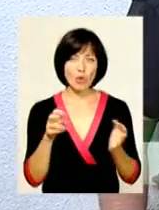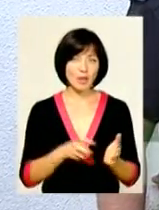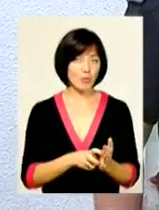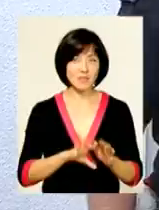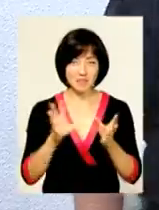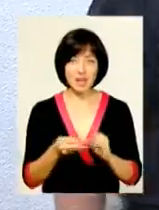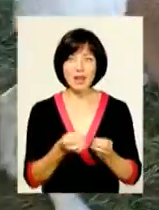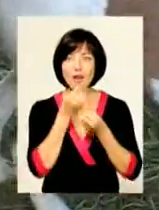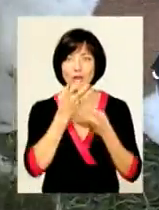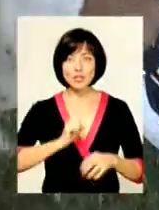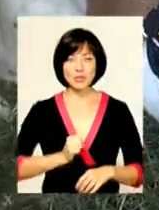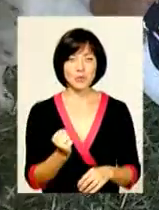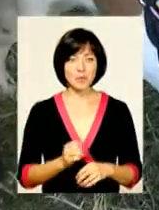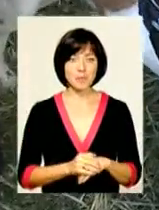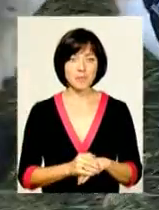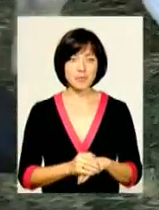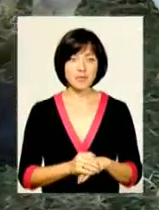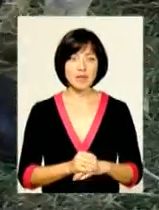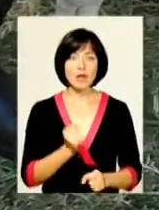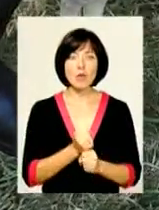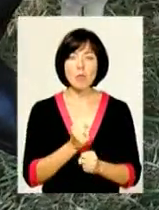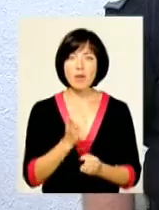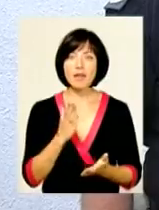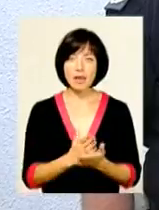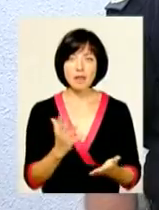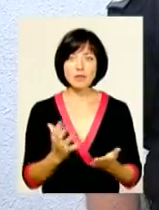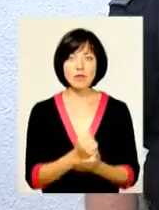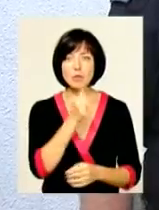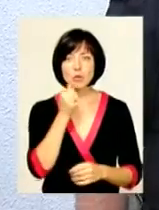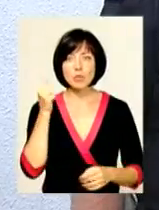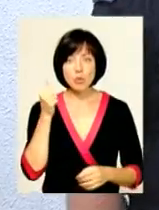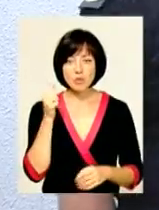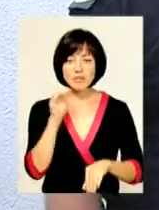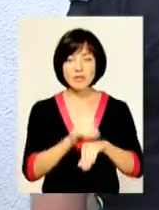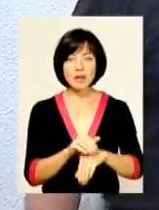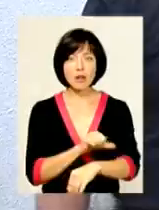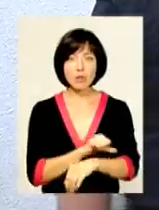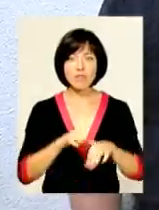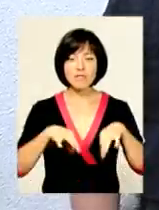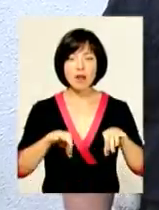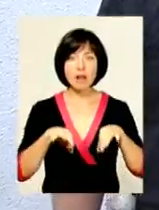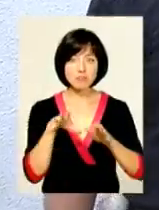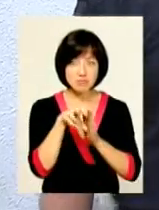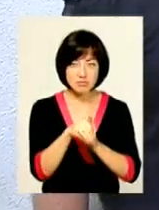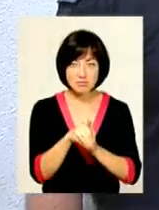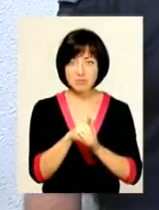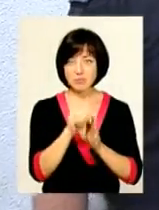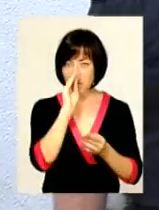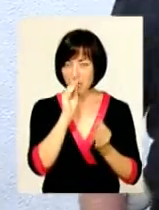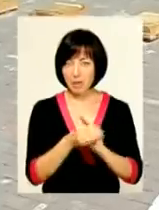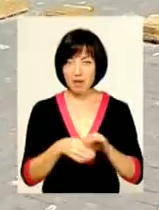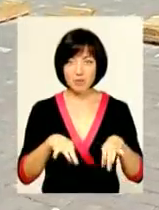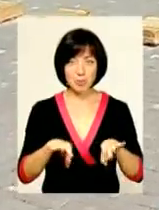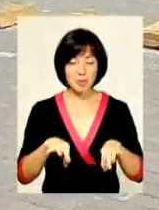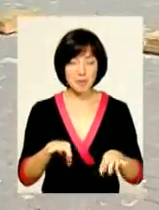взагалі гарний друг. По роботі я досягнув, в минулому році було виявлено наркотичний засіб в транспортному засобі, в підлокотнику